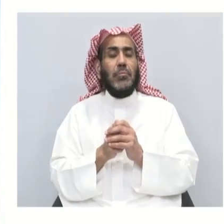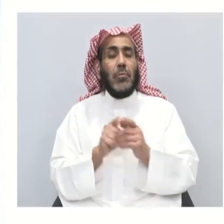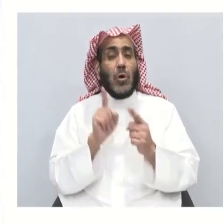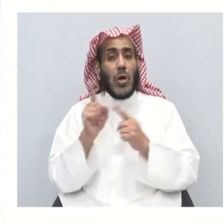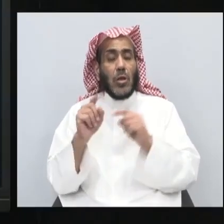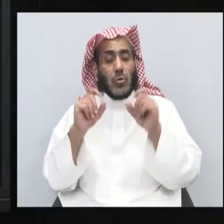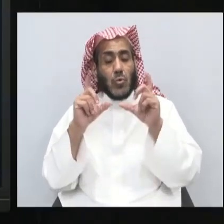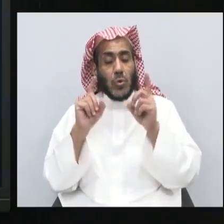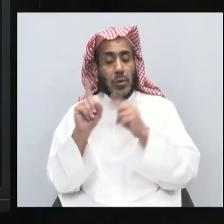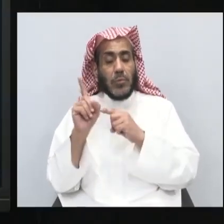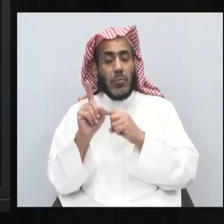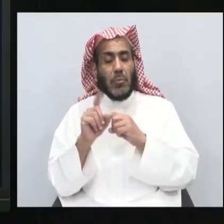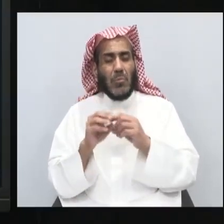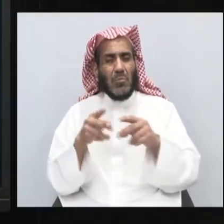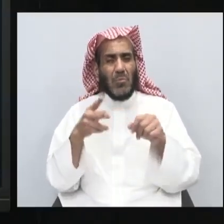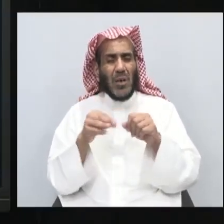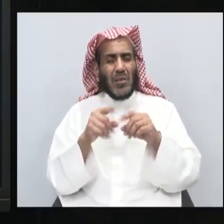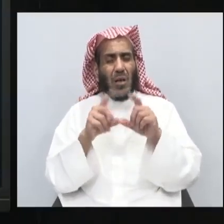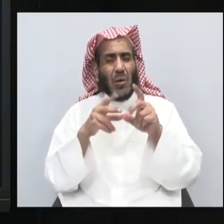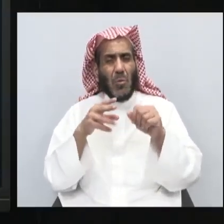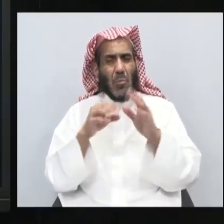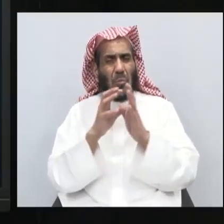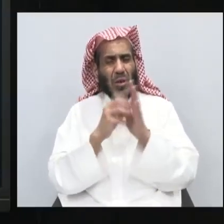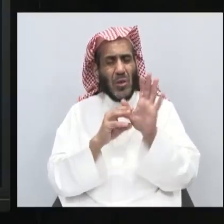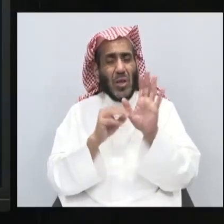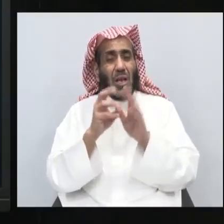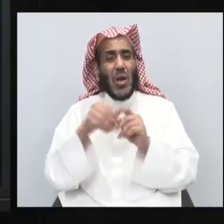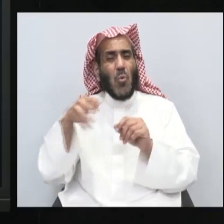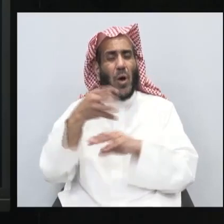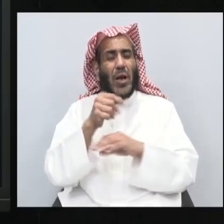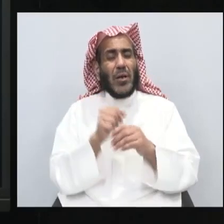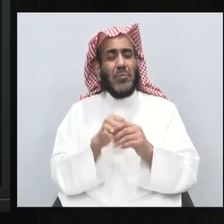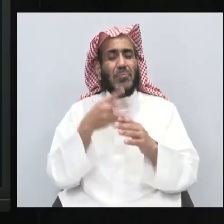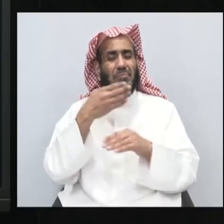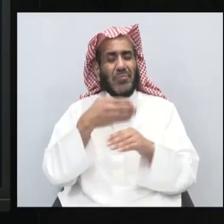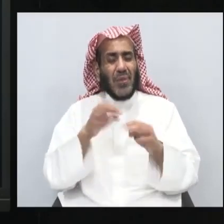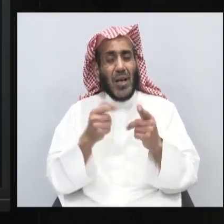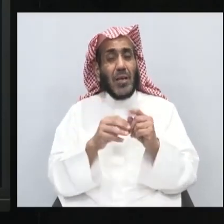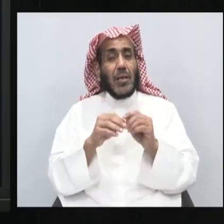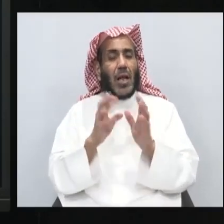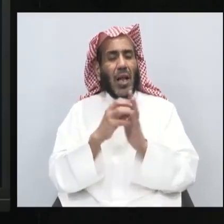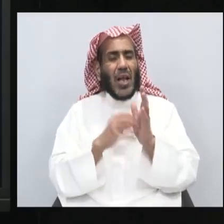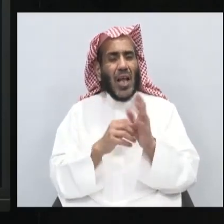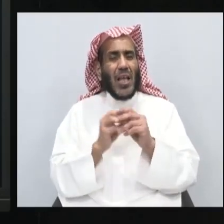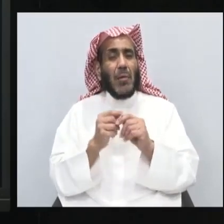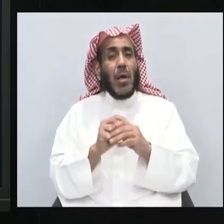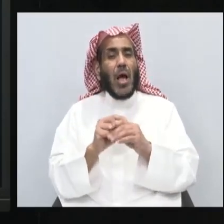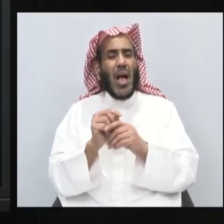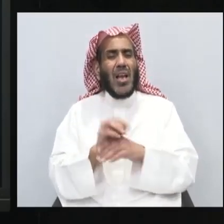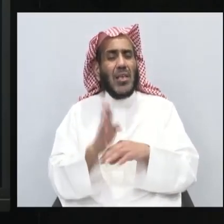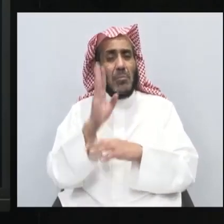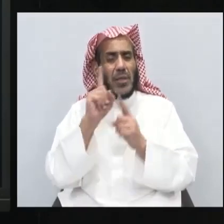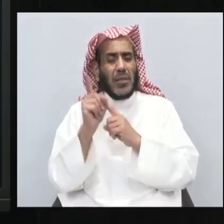هذه صورة مقطع عرضي للورقة. أين الخلايا العمادية؟ هنا،